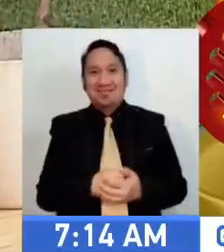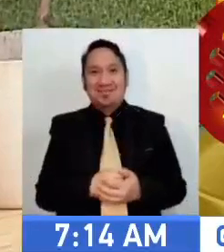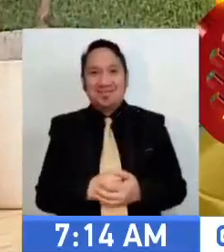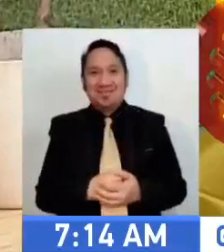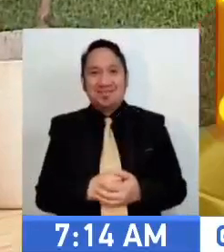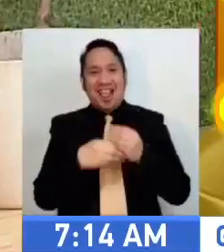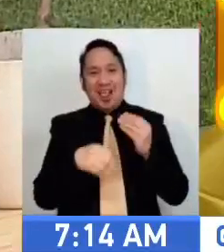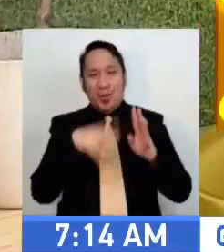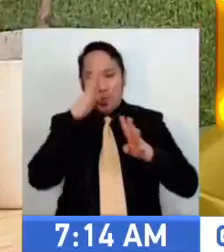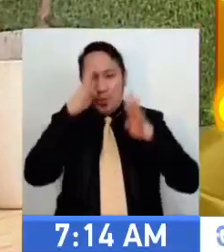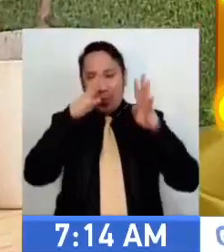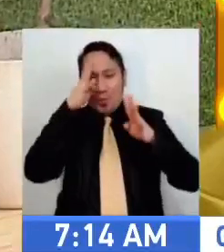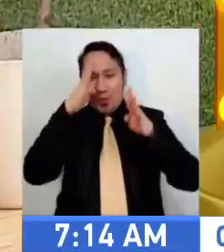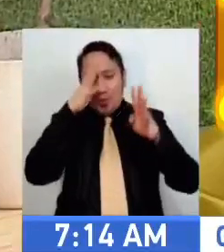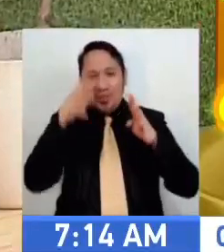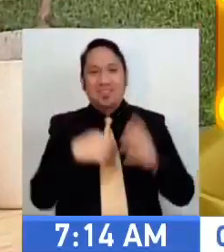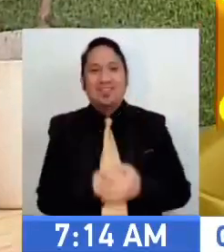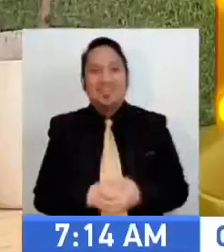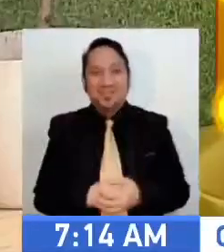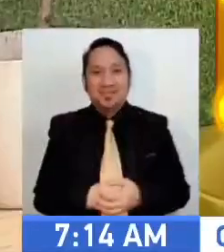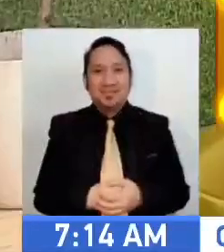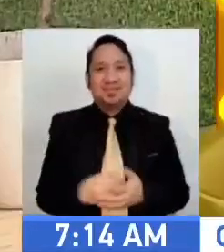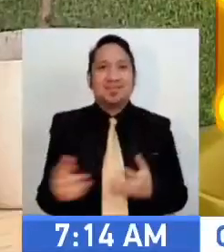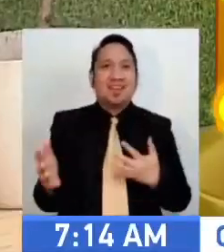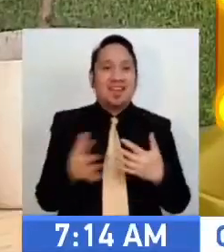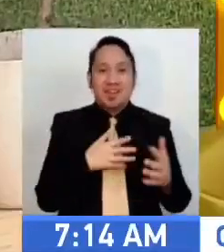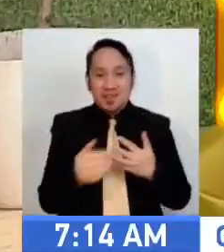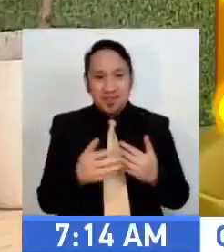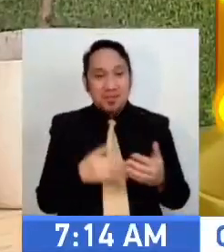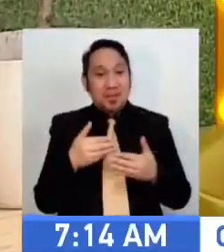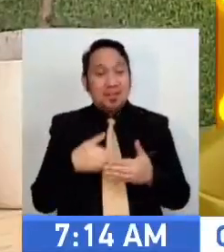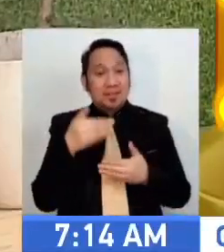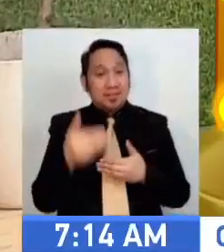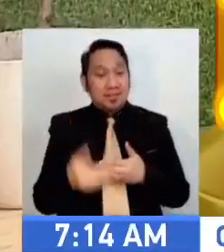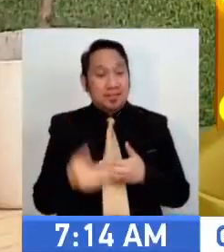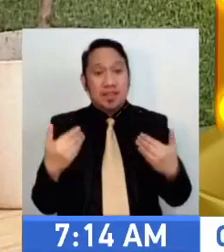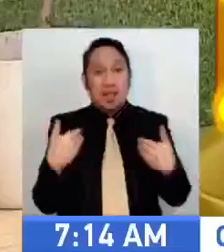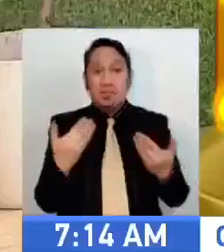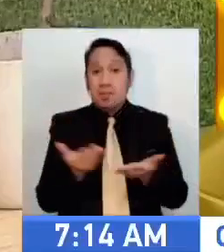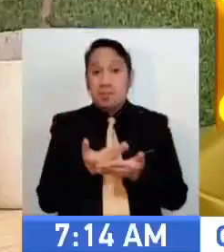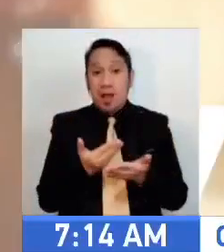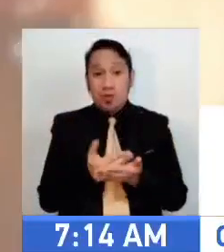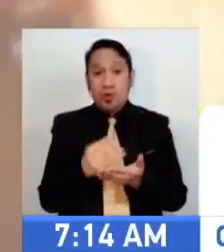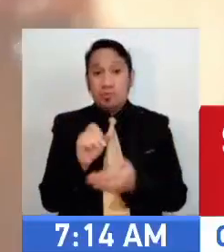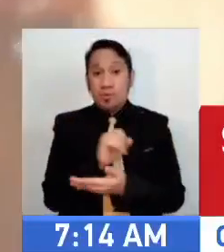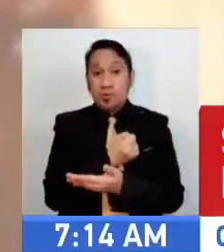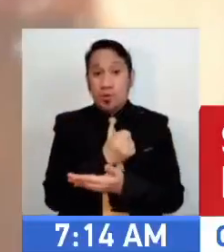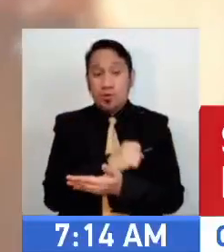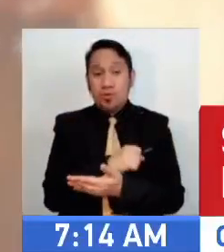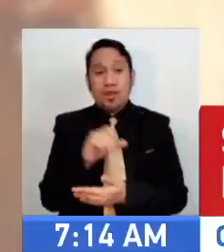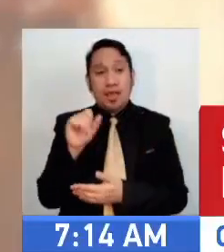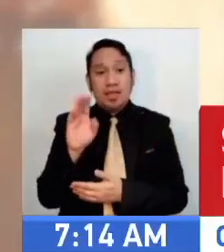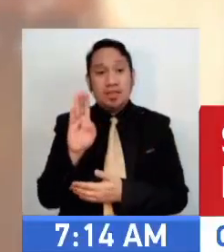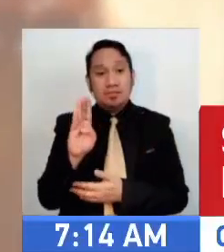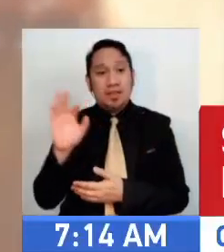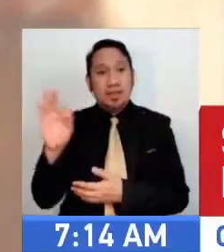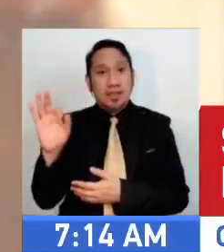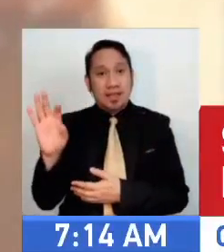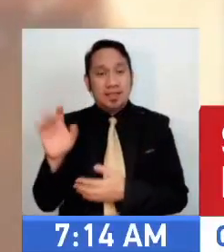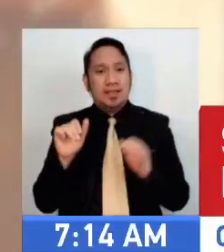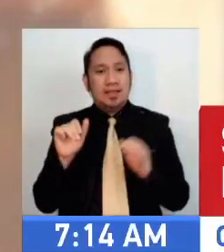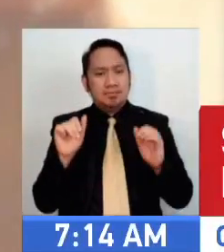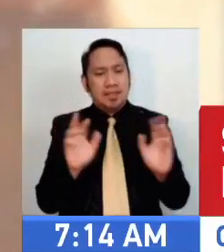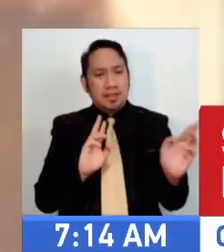So tala, heads up, 18, may bagong kanta ang Pinoy pop group na SB19. Yan ang Gento na nakatakdang i-release sa May